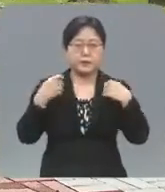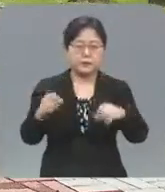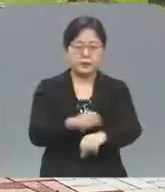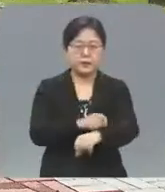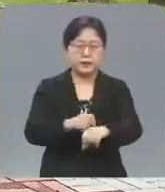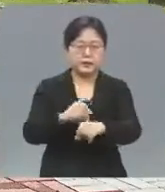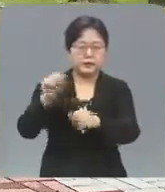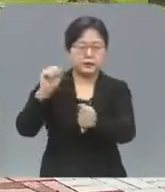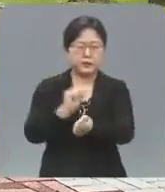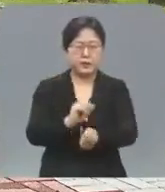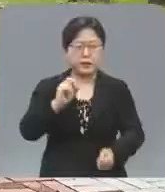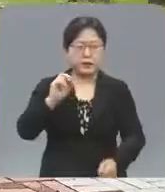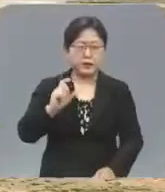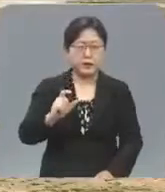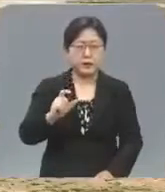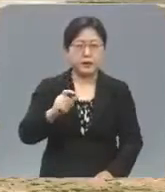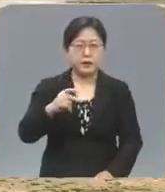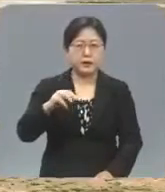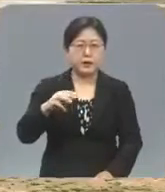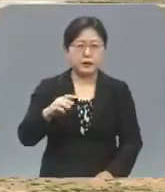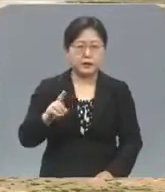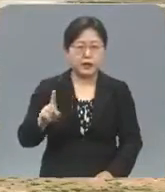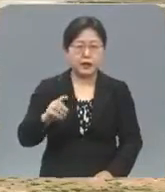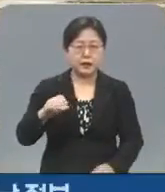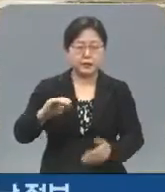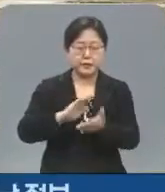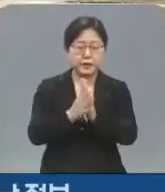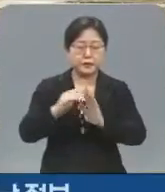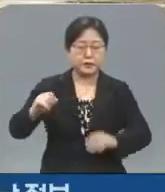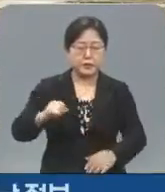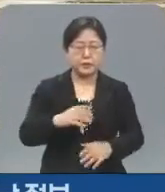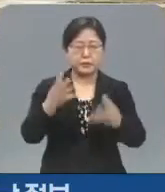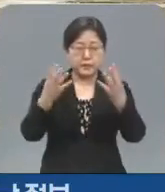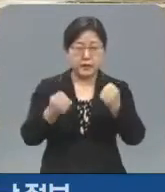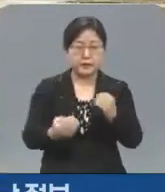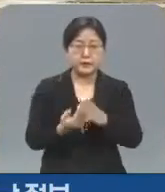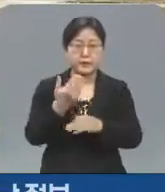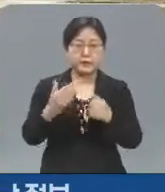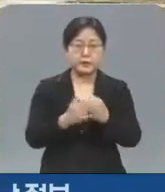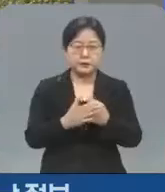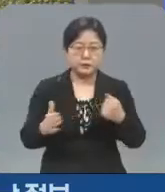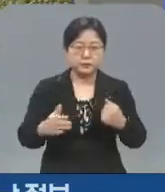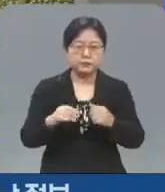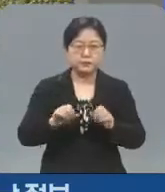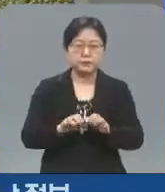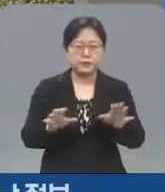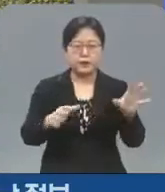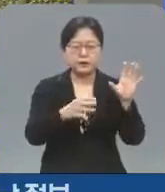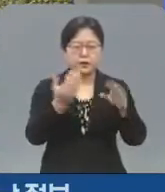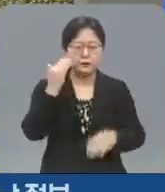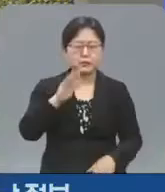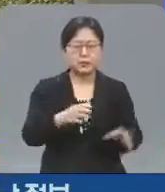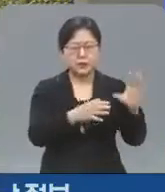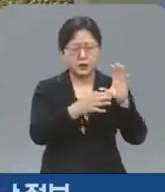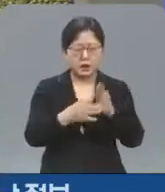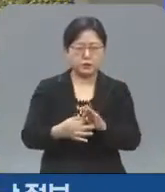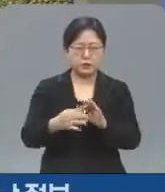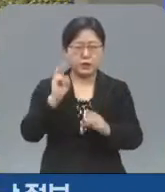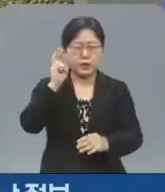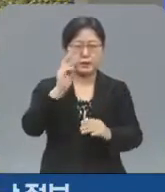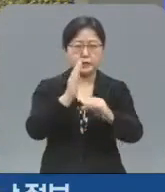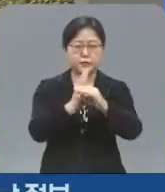특히 전파력이 강한 델타 변이 바이러스가 우세종을 이루고 있는 상황인 만큼 확산세는 당분간 계속될